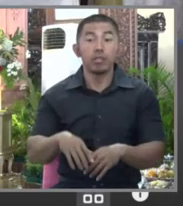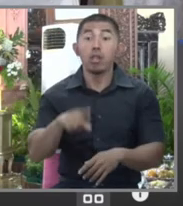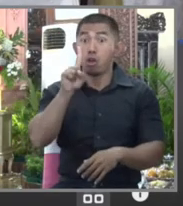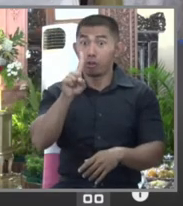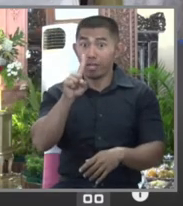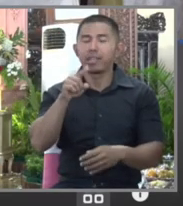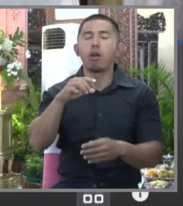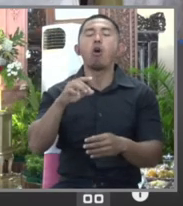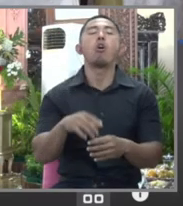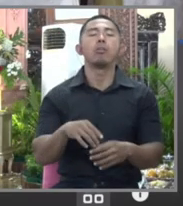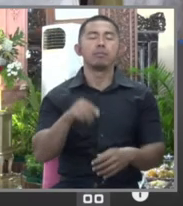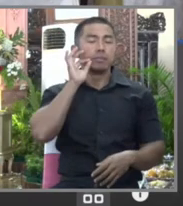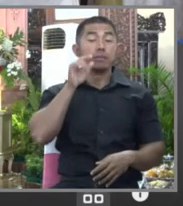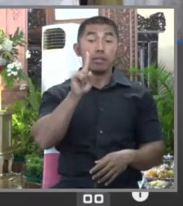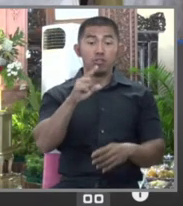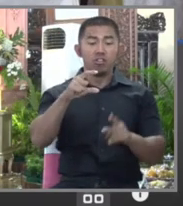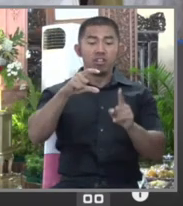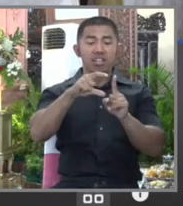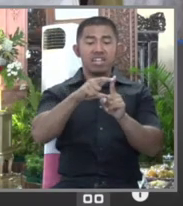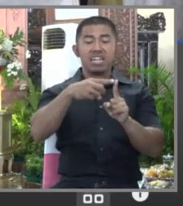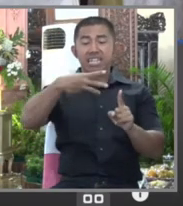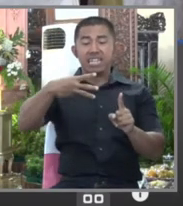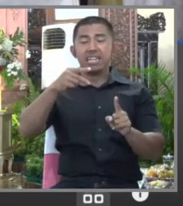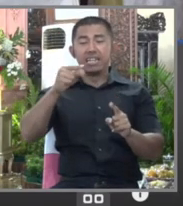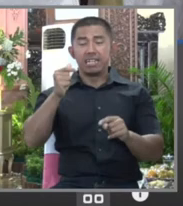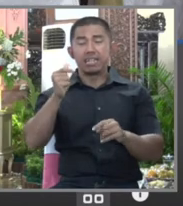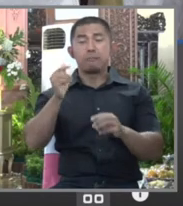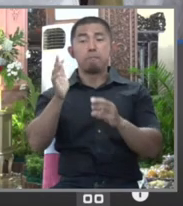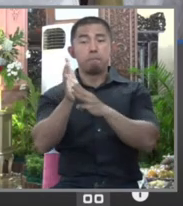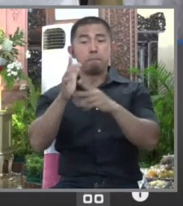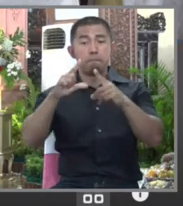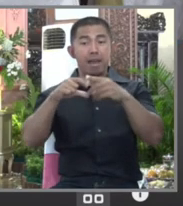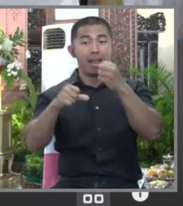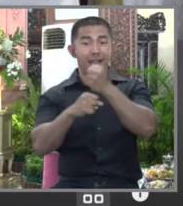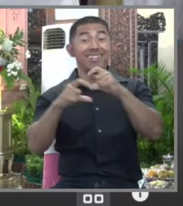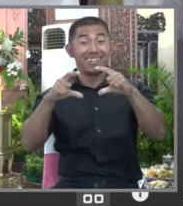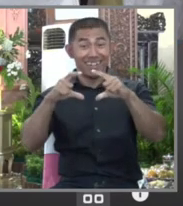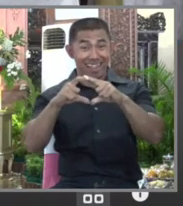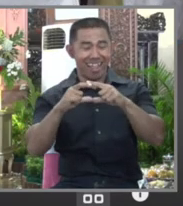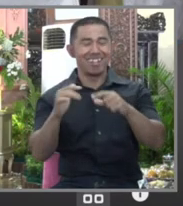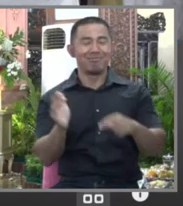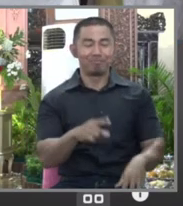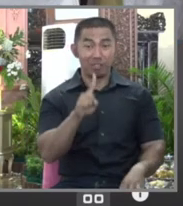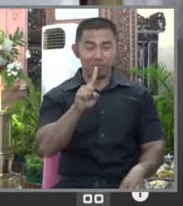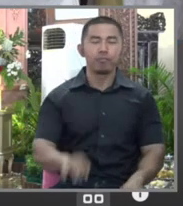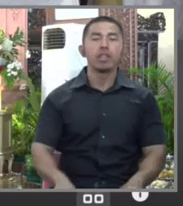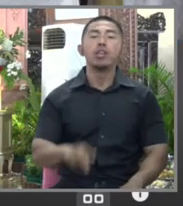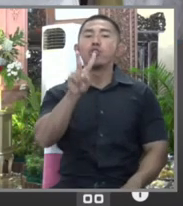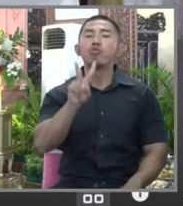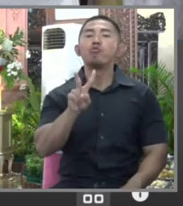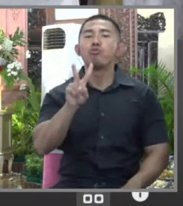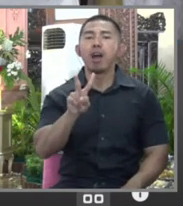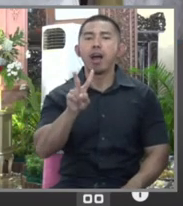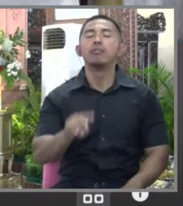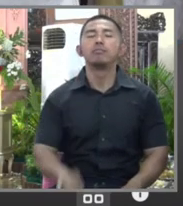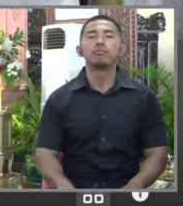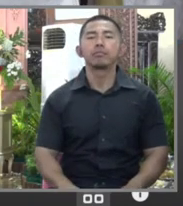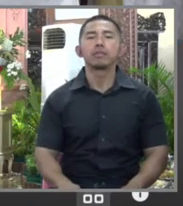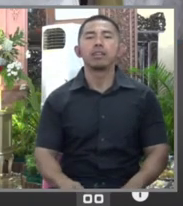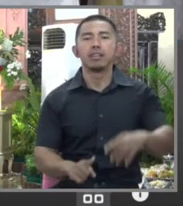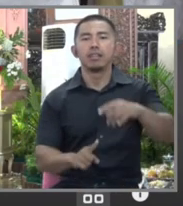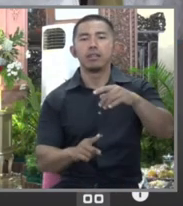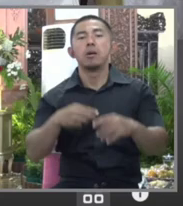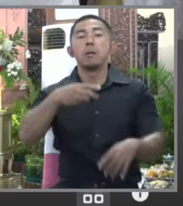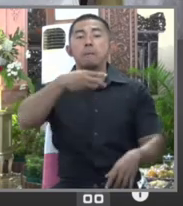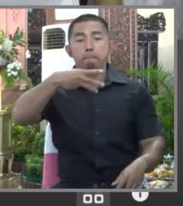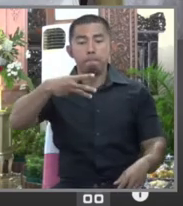satu Dermaga ya nih oke dua yang kedua pada hujan Embung